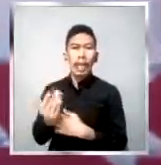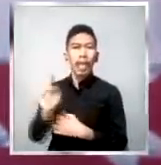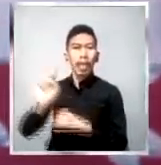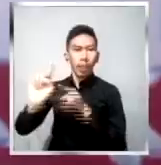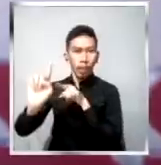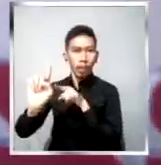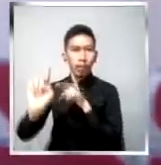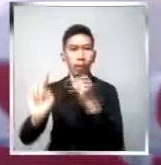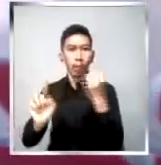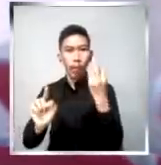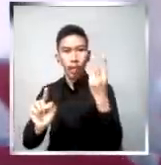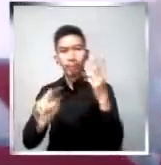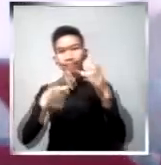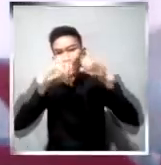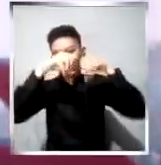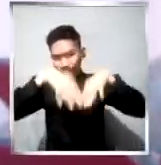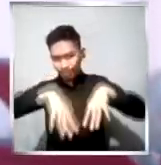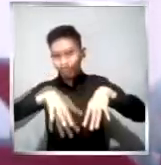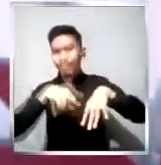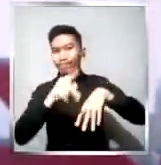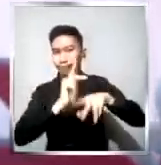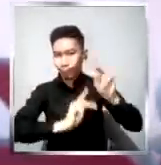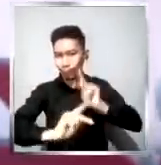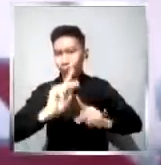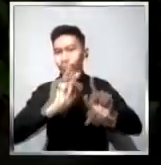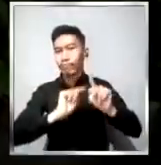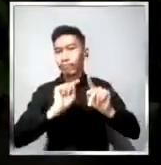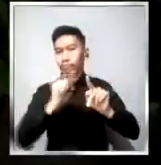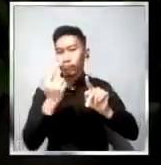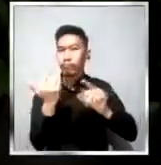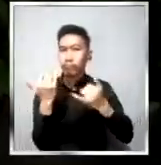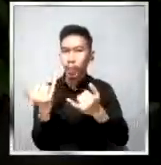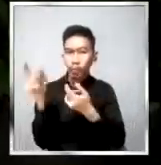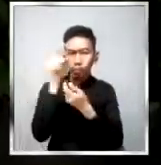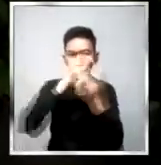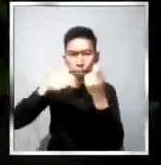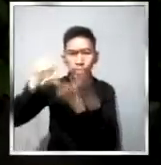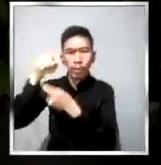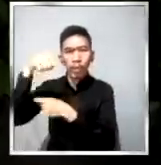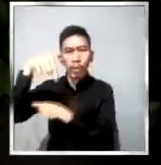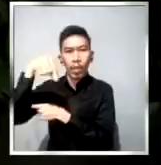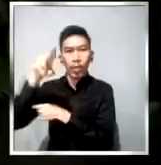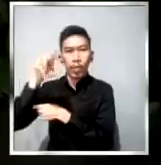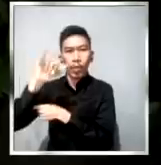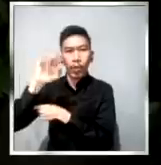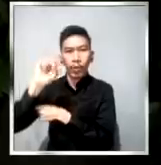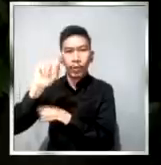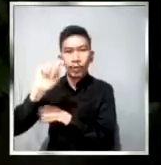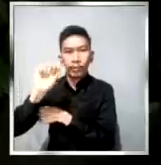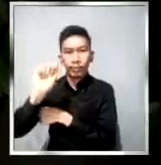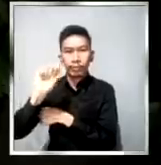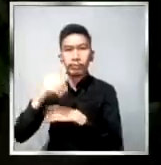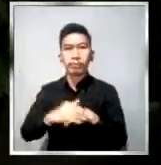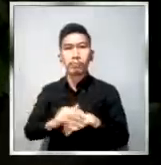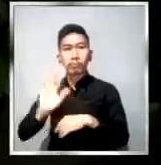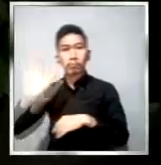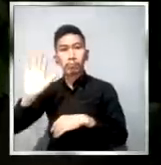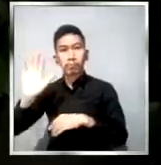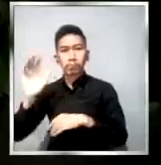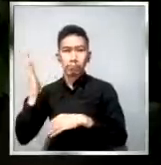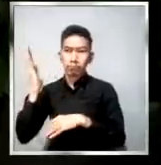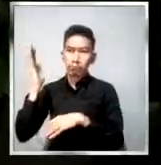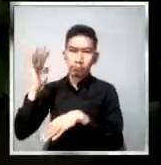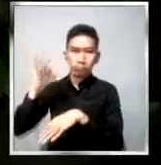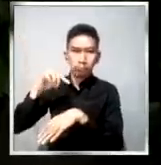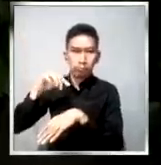ng pananalasa ng Bagyong Quinta. Sa 5 beses nitong pag-landfall o pagtama sa lupa, matinding pinsalang